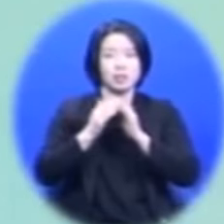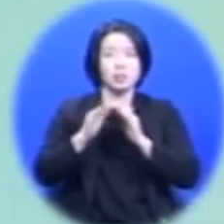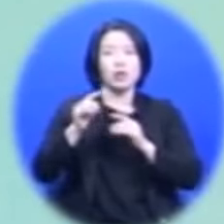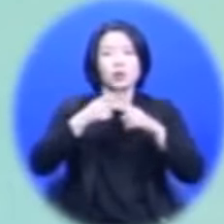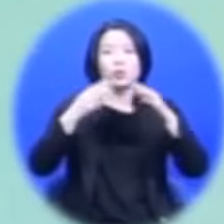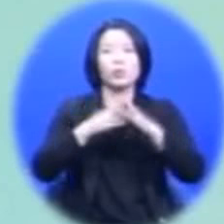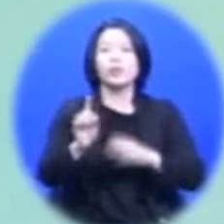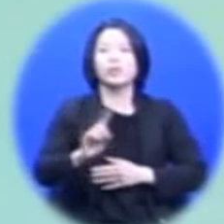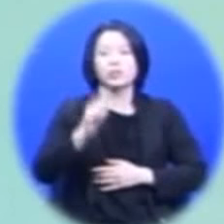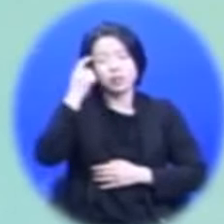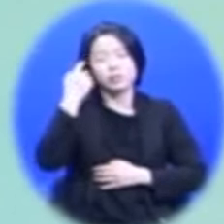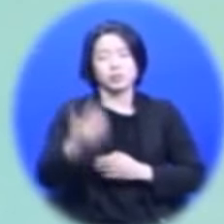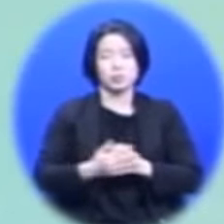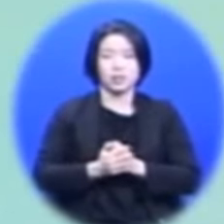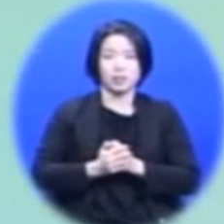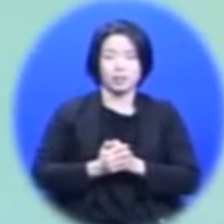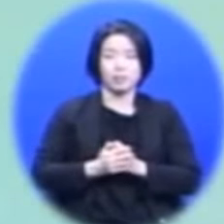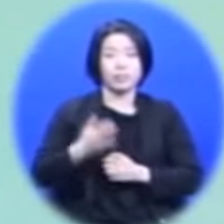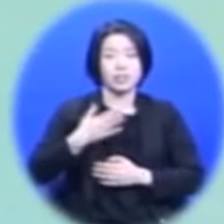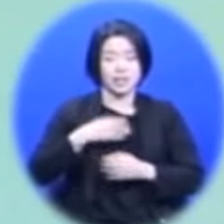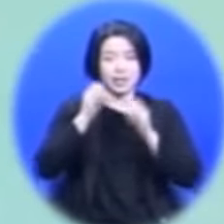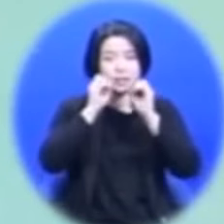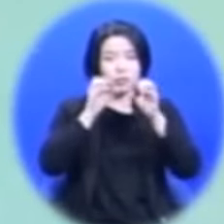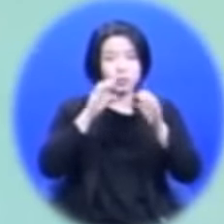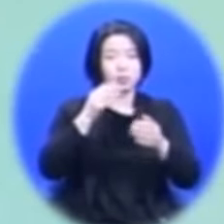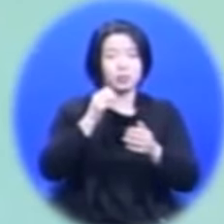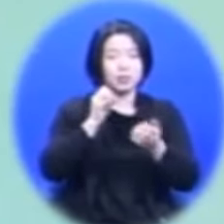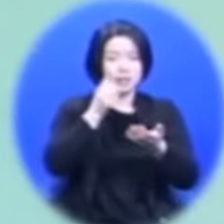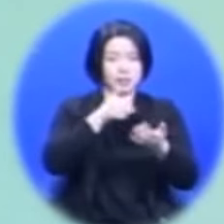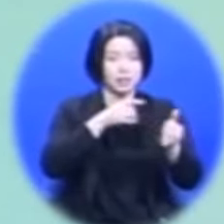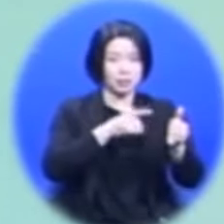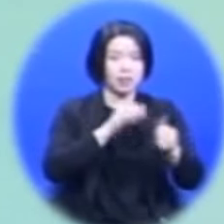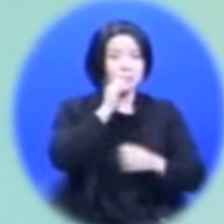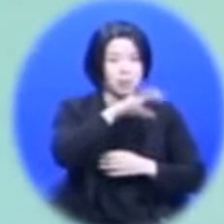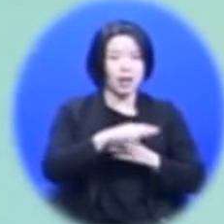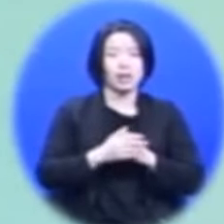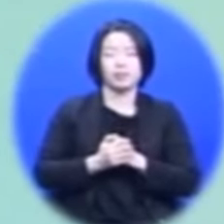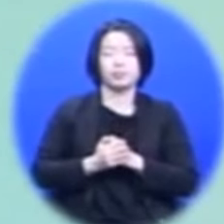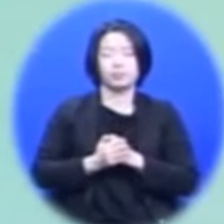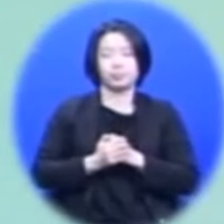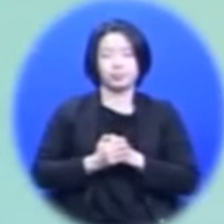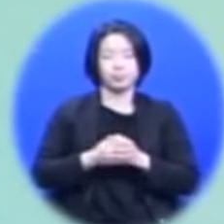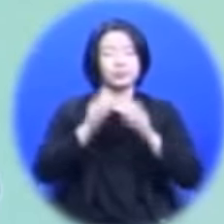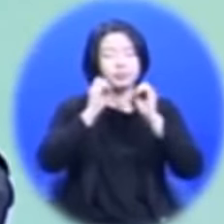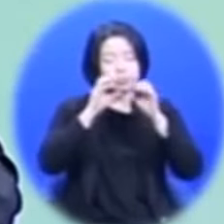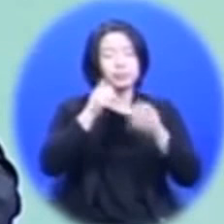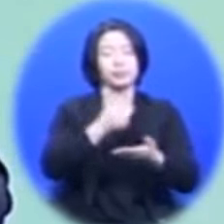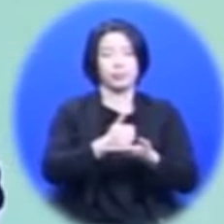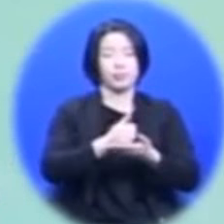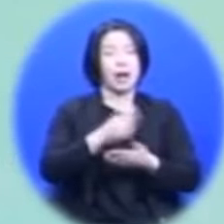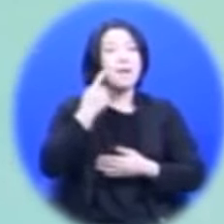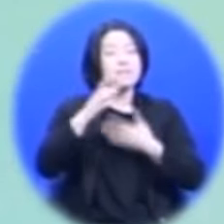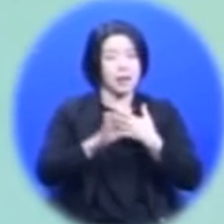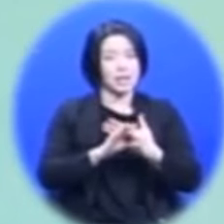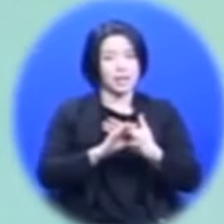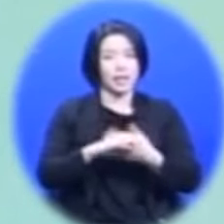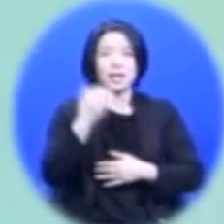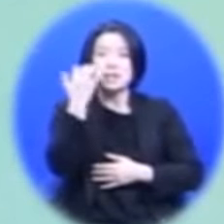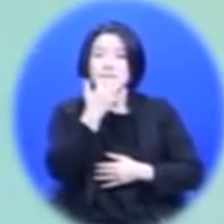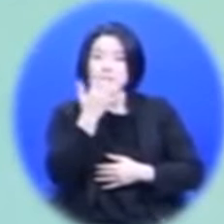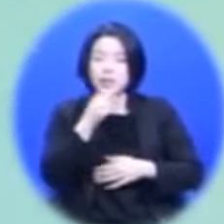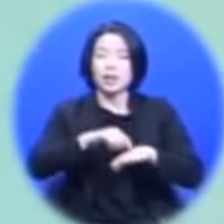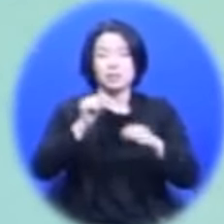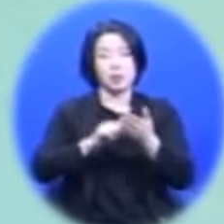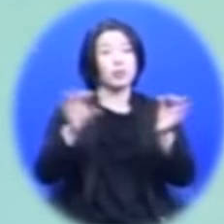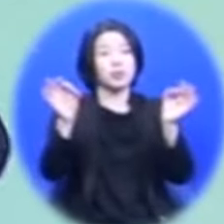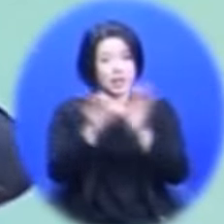되겠습니까? 제가 그 전도사님께 대답을 했어요. 전도사님, 전도사님이 만약에 음란한 마음도